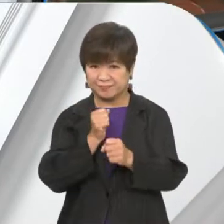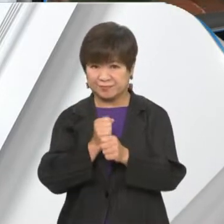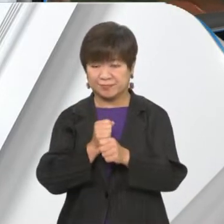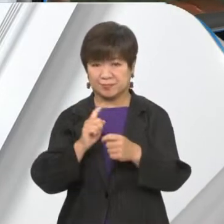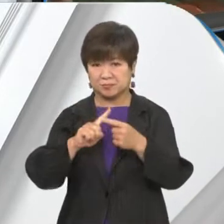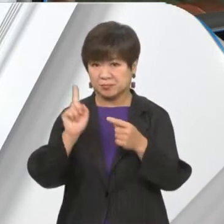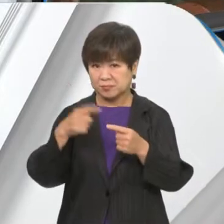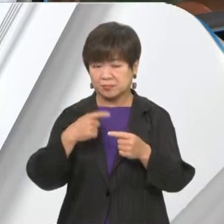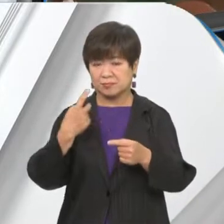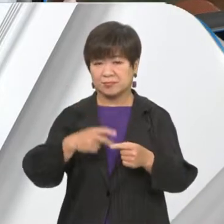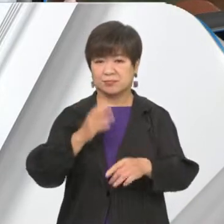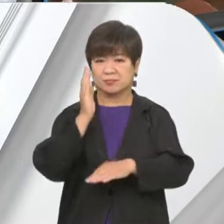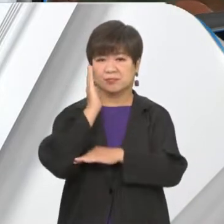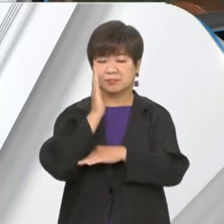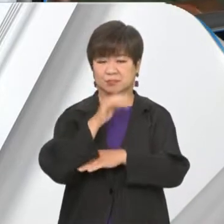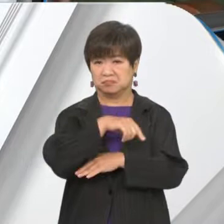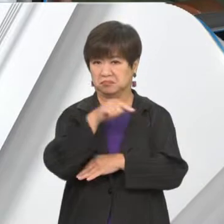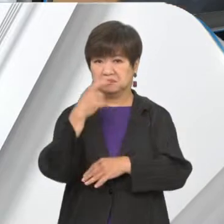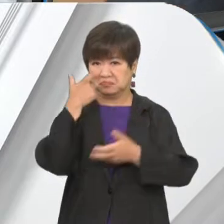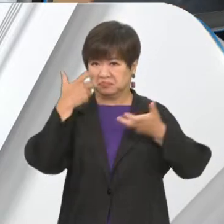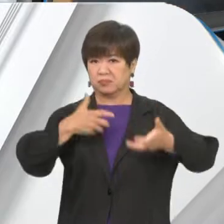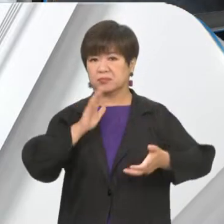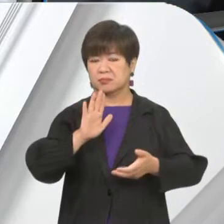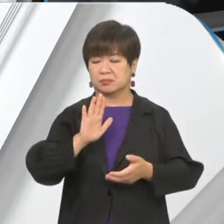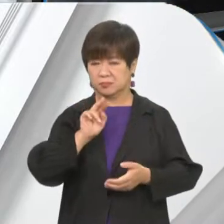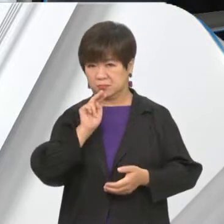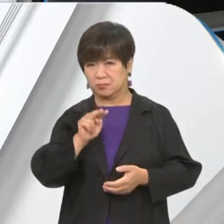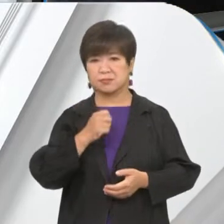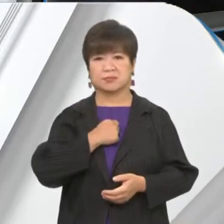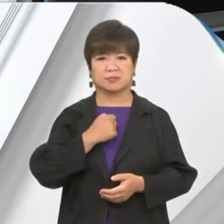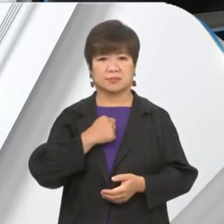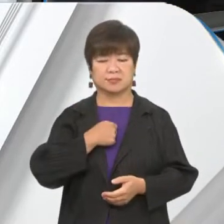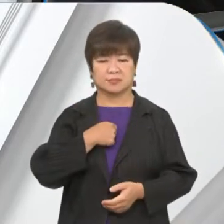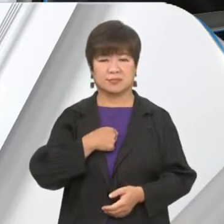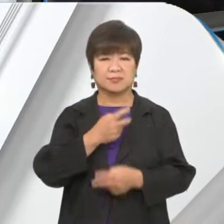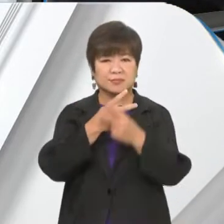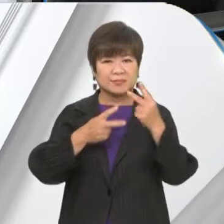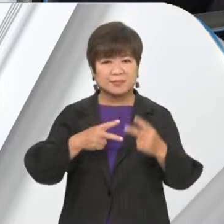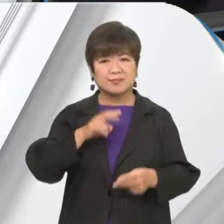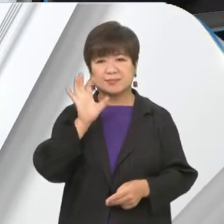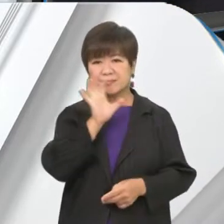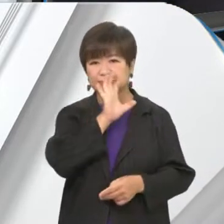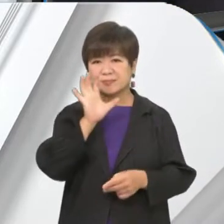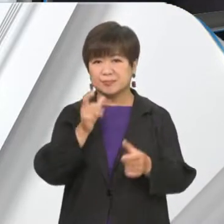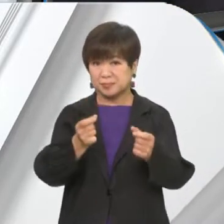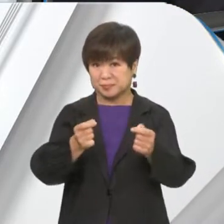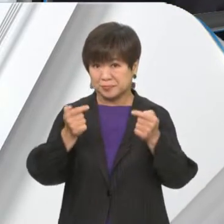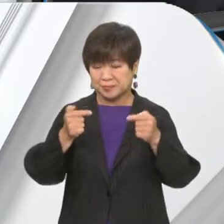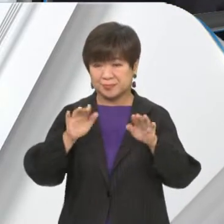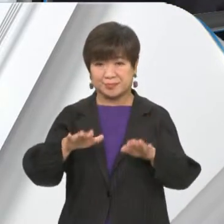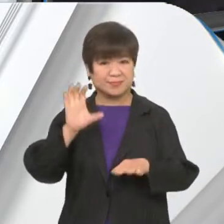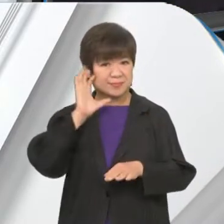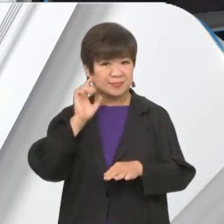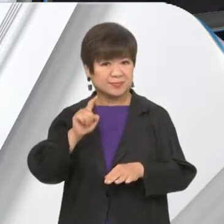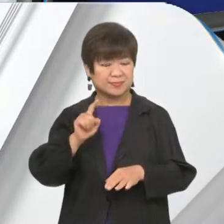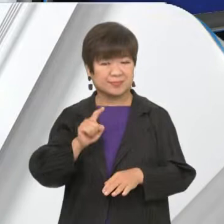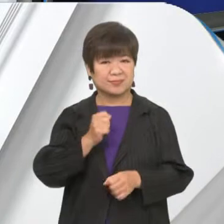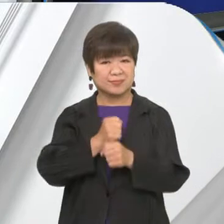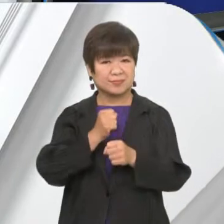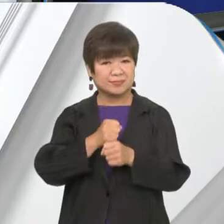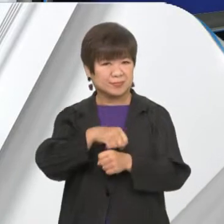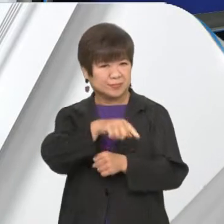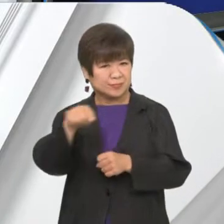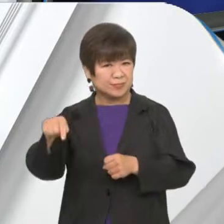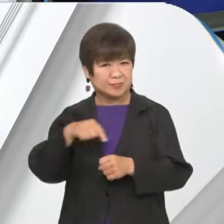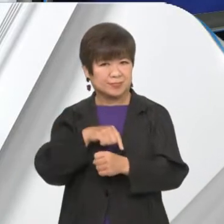才，还个公部门咪当从事，也着都看得到安尼嘅现象。再来向下来谈看啊，客家音乐人，